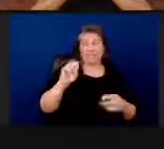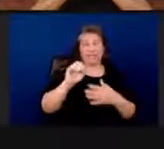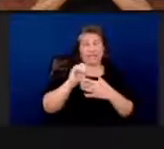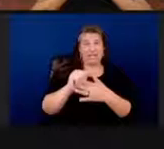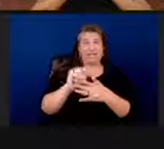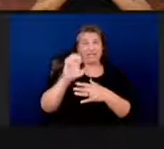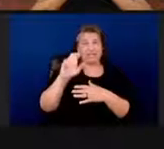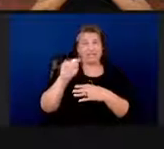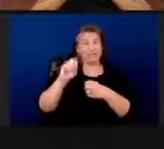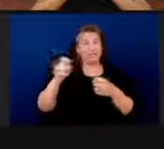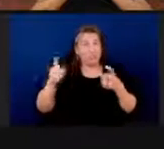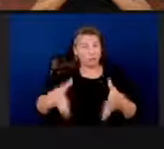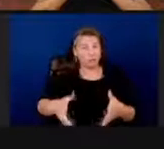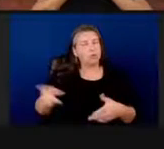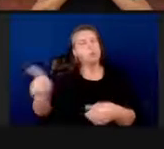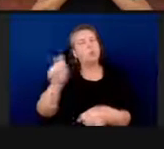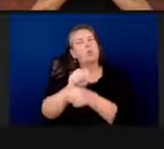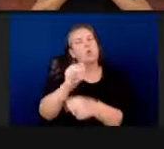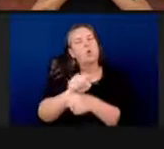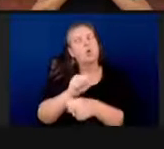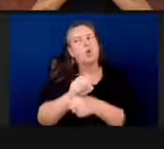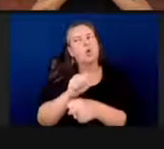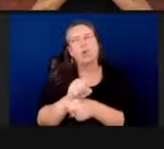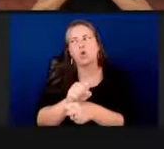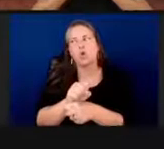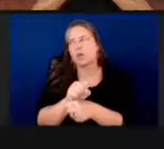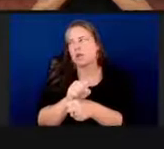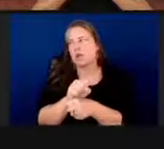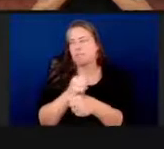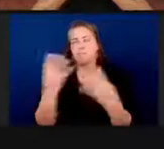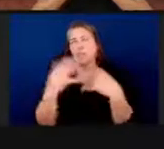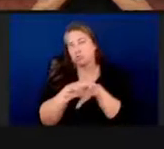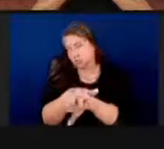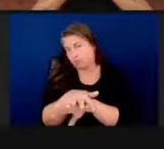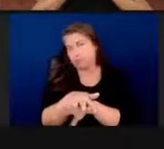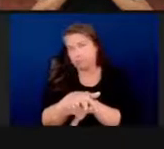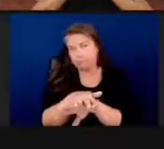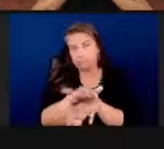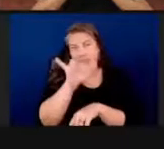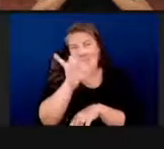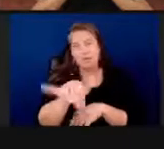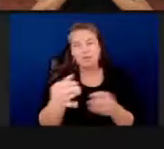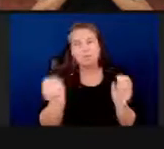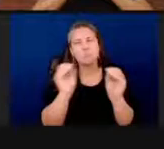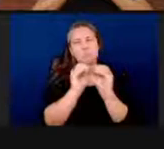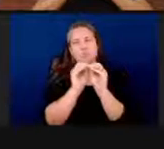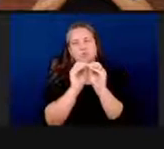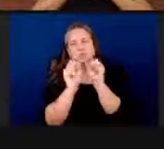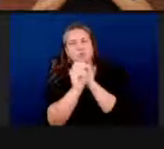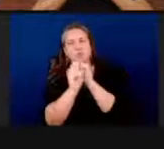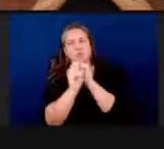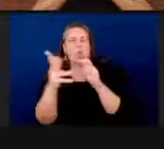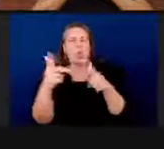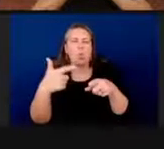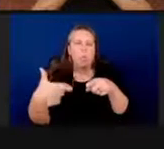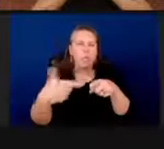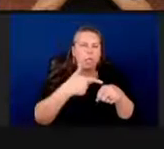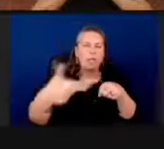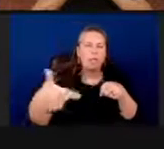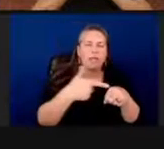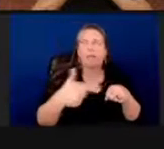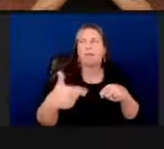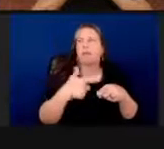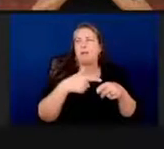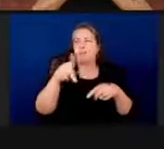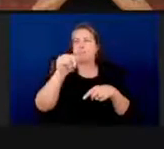المستويات الـ4، ولدينا عدد من المديرين الذين يعملون على شمل كل هذه الأمور، وأن يكون هناك مسارات أخرى.